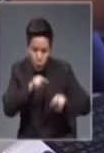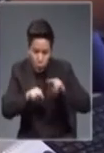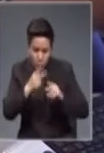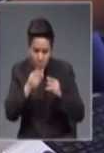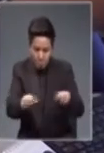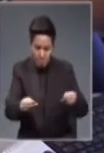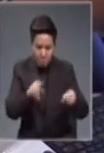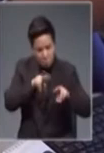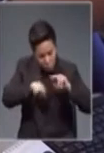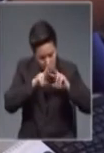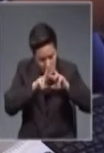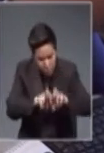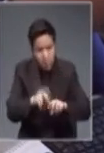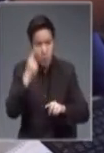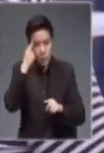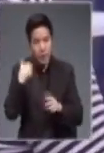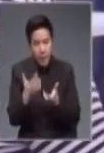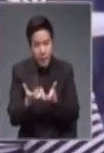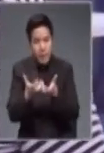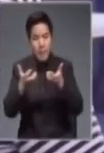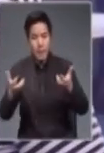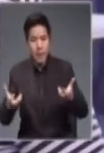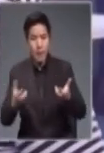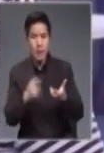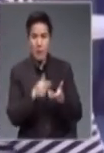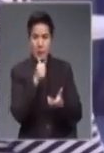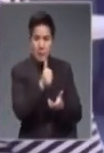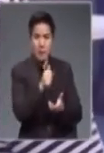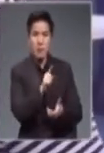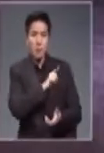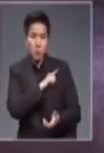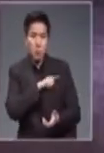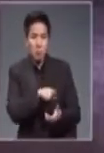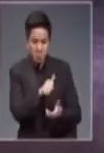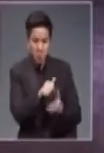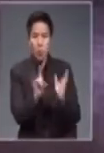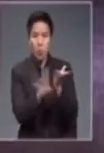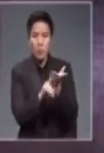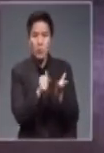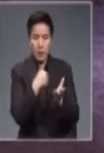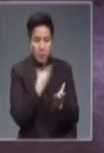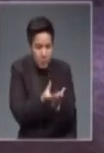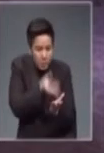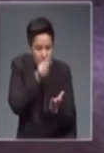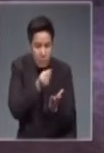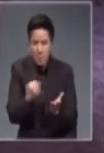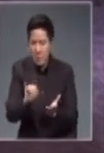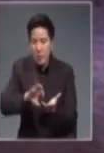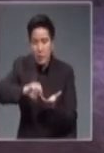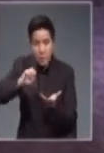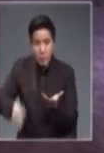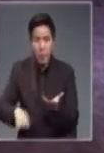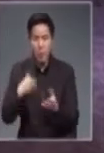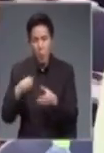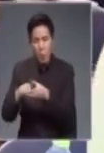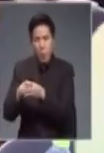ทางเลือกที่ทำในสิ่งที่ยากนะครับถ้าเราทำง่ายๆก็คงไม่ทำแบบนี้นะครับแต่ก็เป็นทางออกที่ดีกว่าที่ผ่านๆมาเช่น